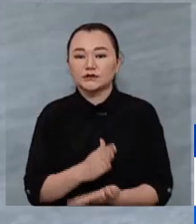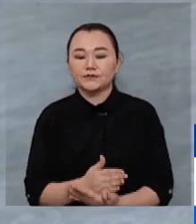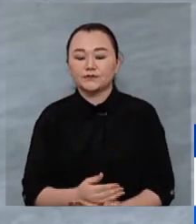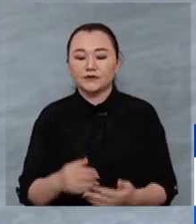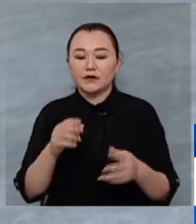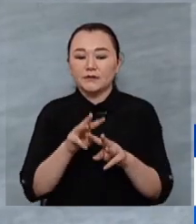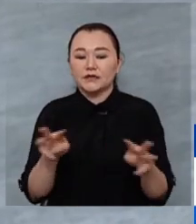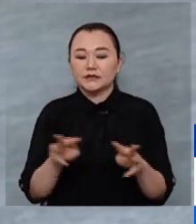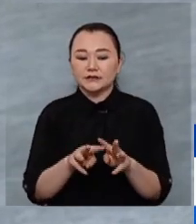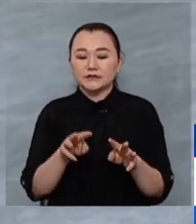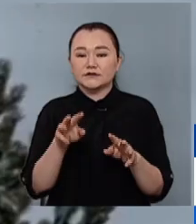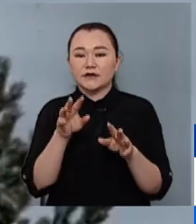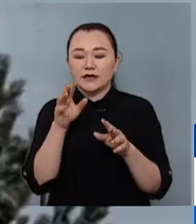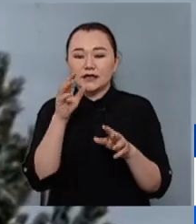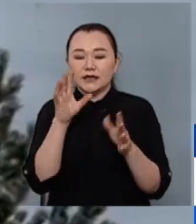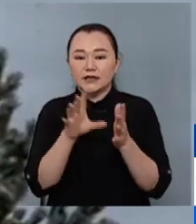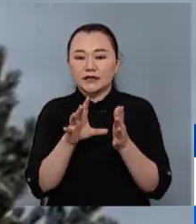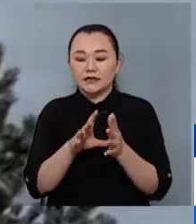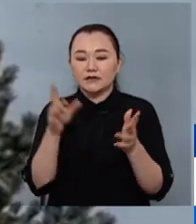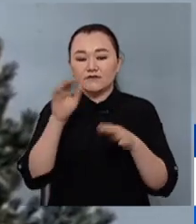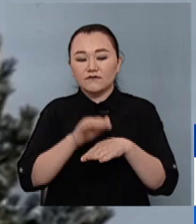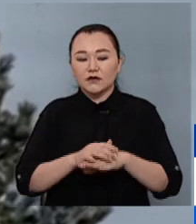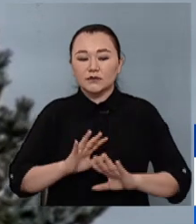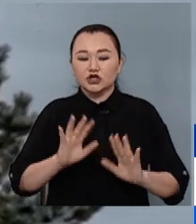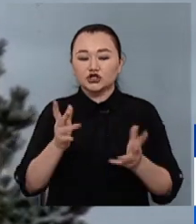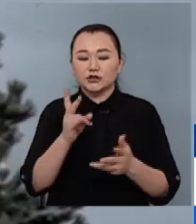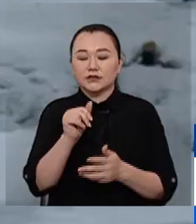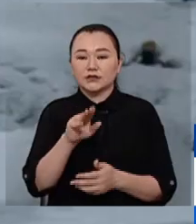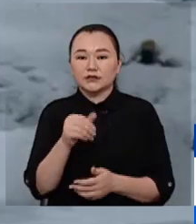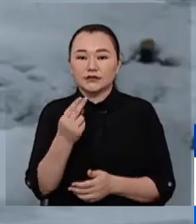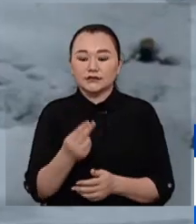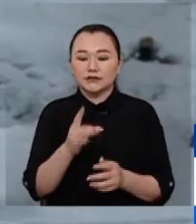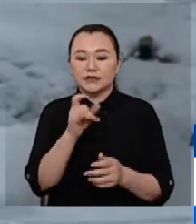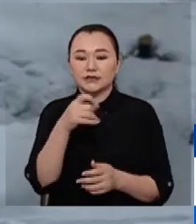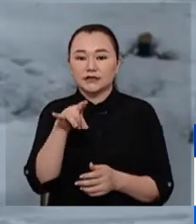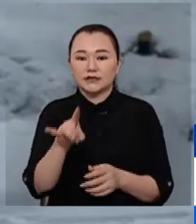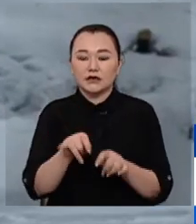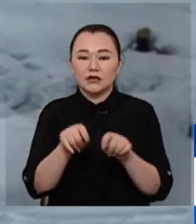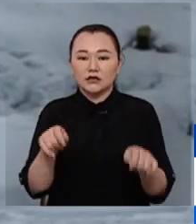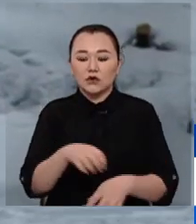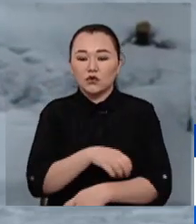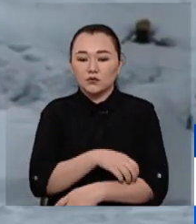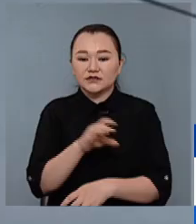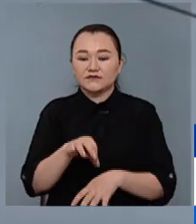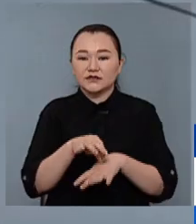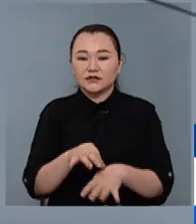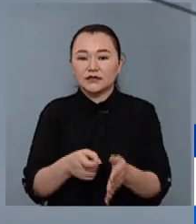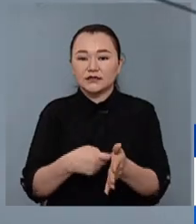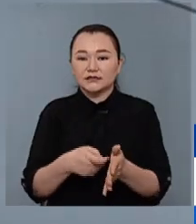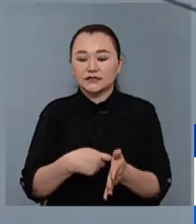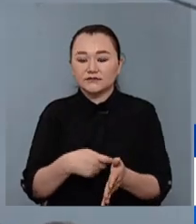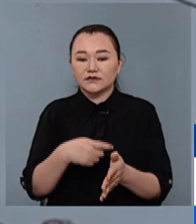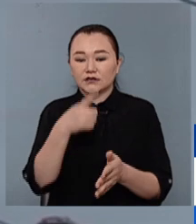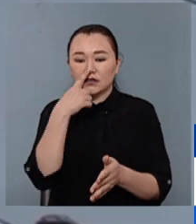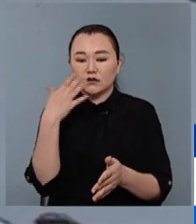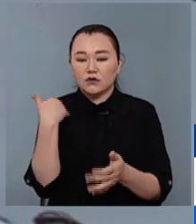В Министерстве энергетики сообщили, что по факту происшествия на ТЭЦ в Ридере создана комиссия и ведется расследование.